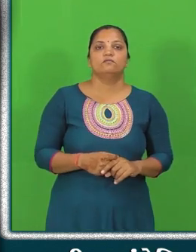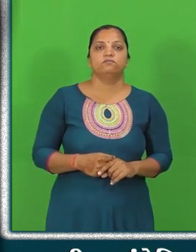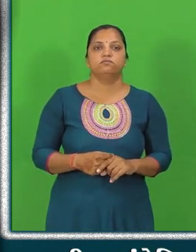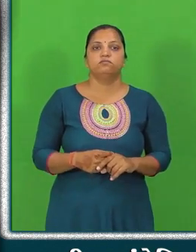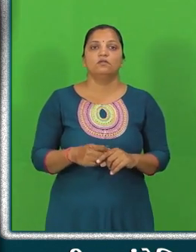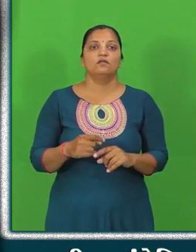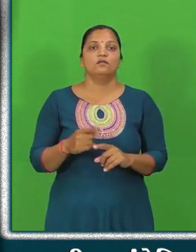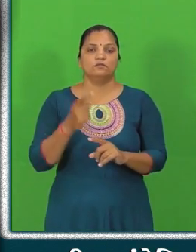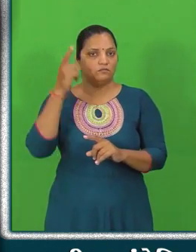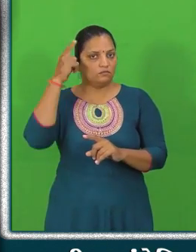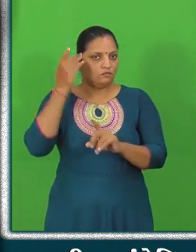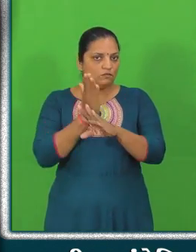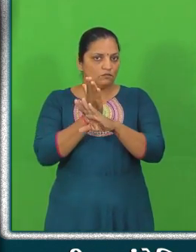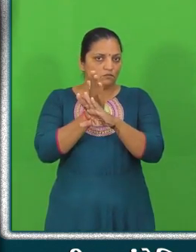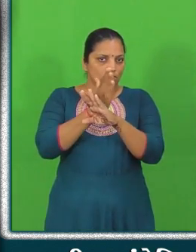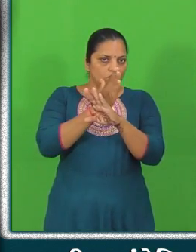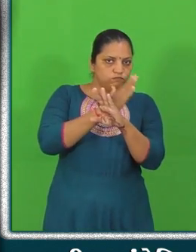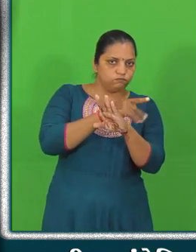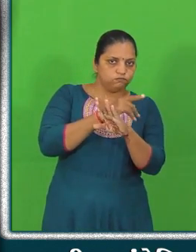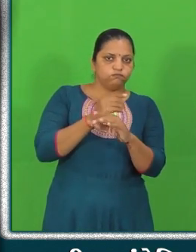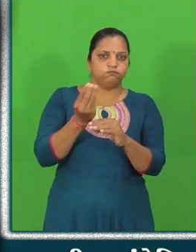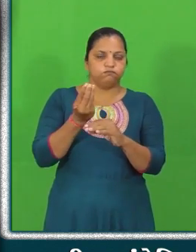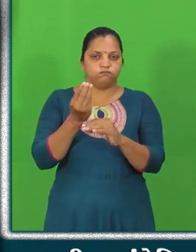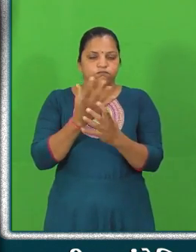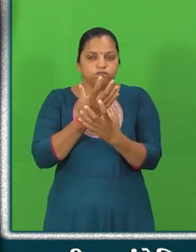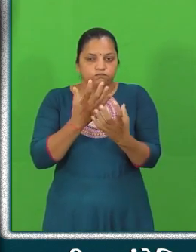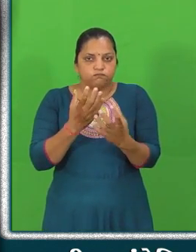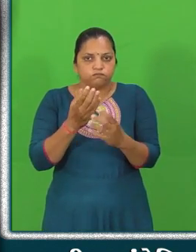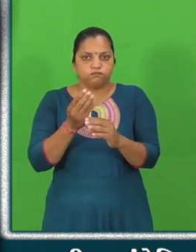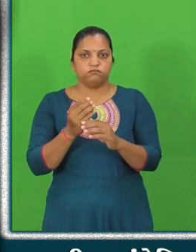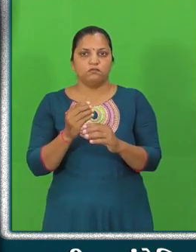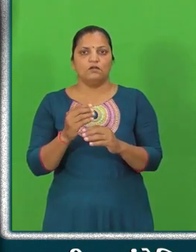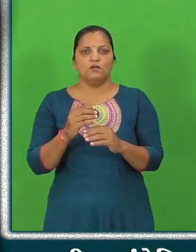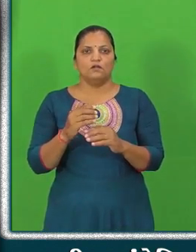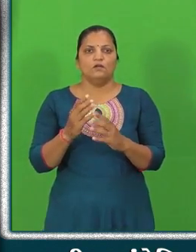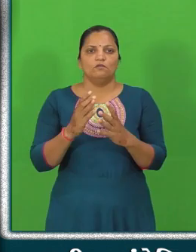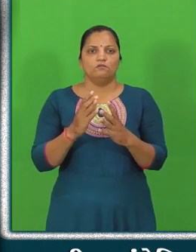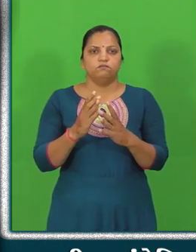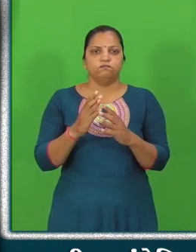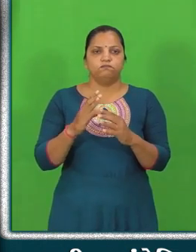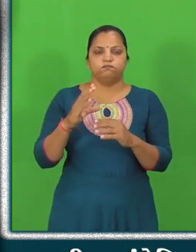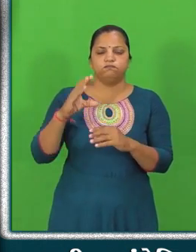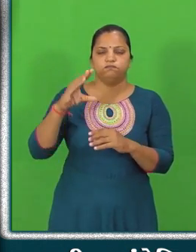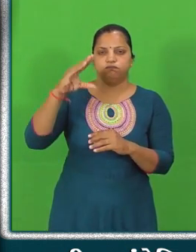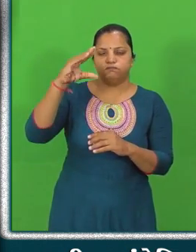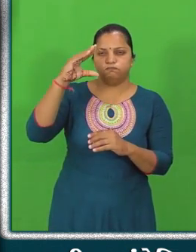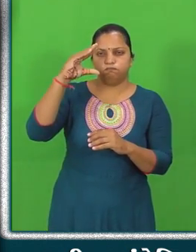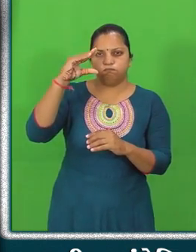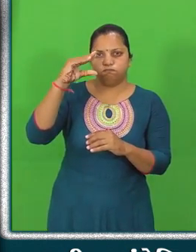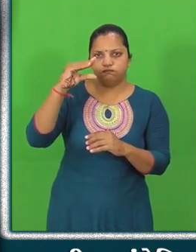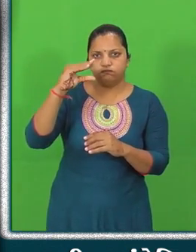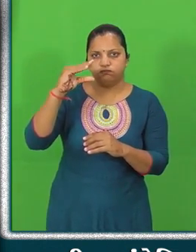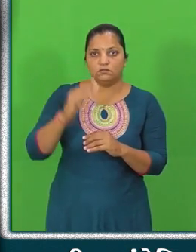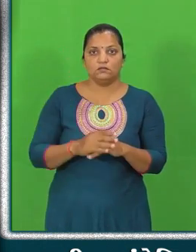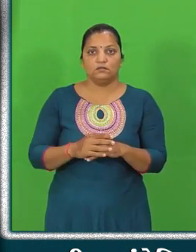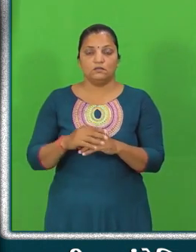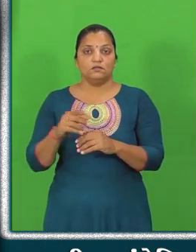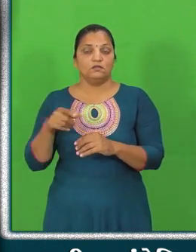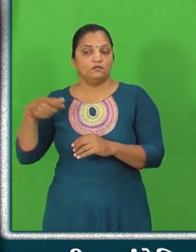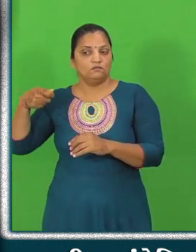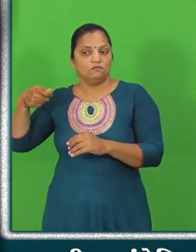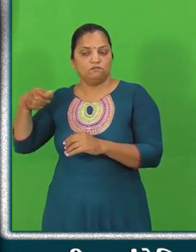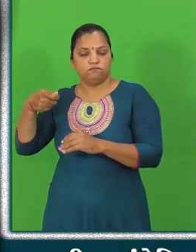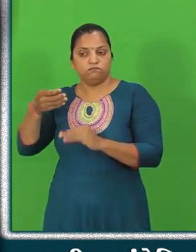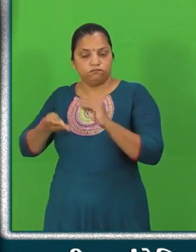કરતા ઘણું નાનું બિંદુવત. તમે જોયું હશે કે વસ્તુ અહીંયા પ્રતિબિંબ આપણે કેટલું નાનું હતું, વસ્તુ આપણી મોટી